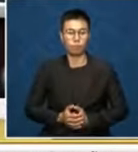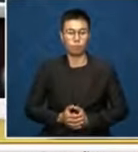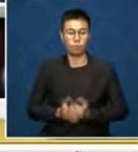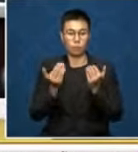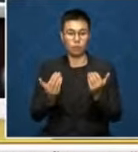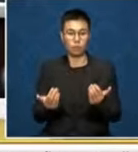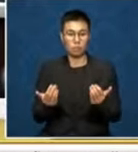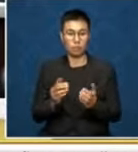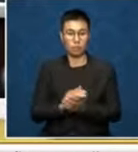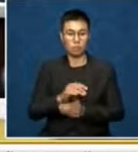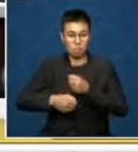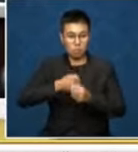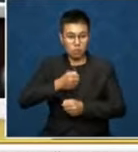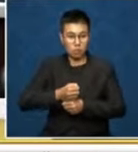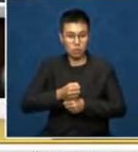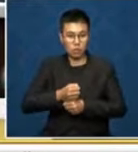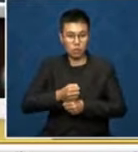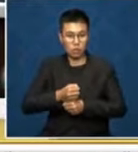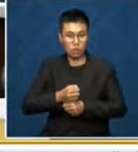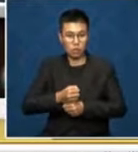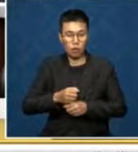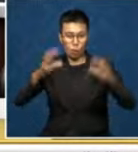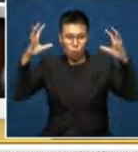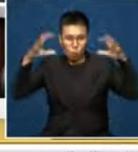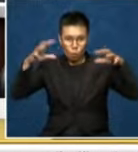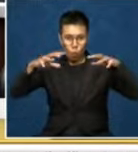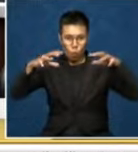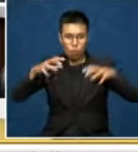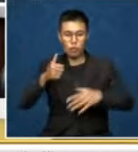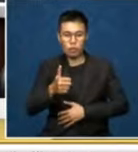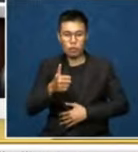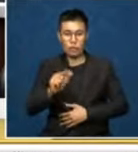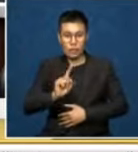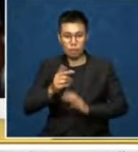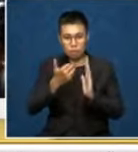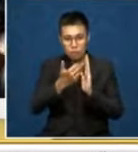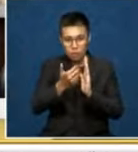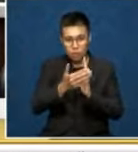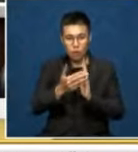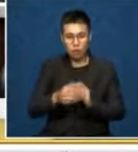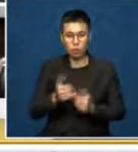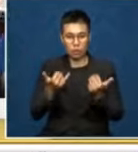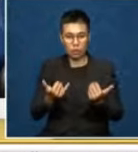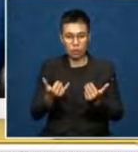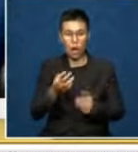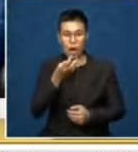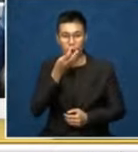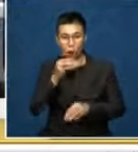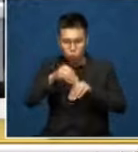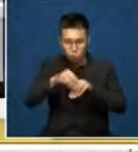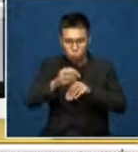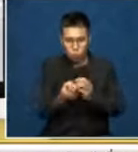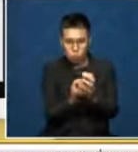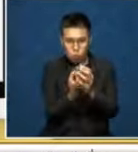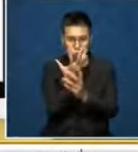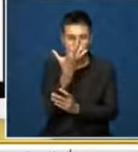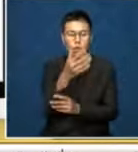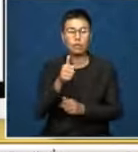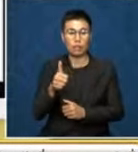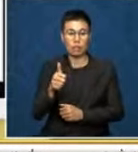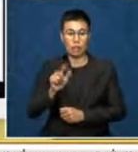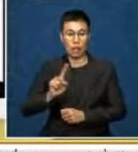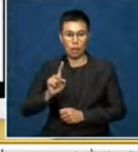ย่างนี้นะครับปีนี้82หนแต่ฝนดีขนาดครับท่านประธานที่ภาคอีสานนี่ข้าวงามมากผลผลิตน่าจะดีนะครับแต่บ